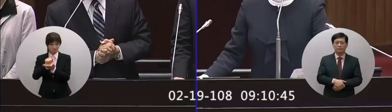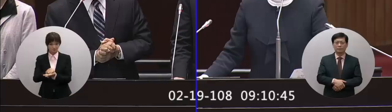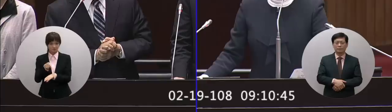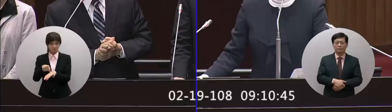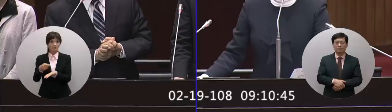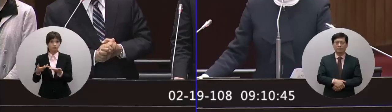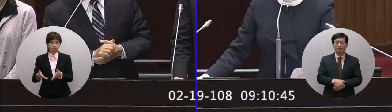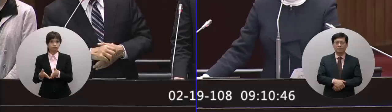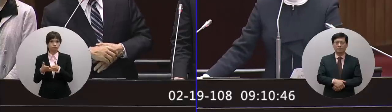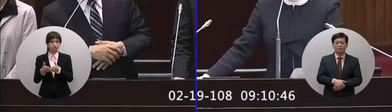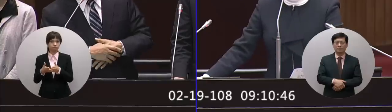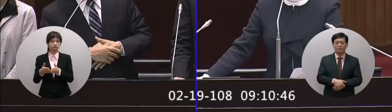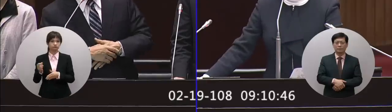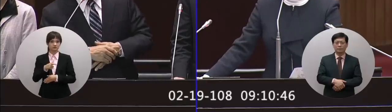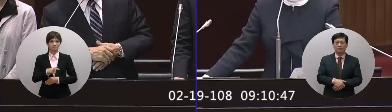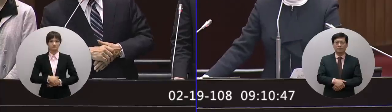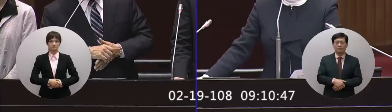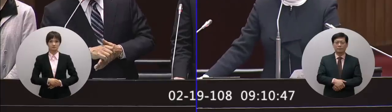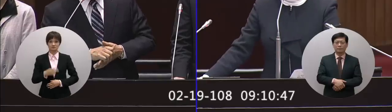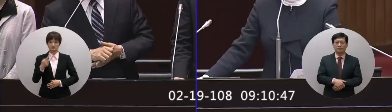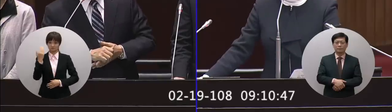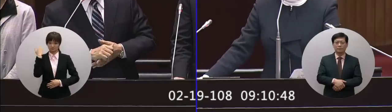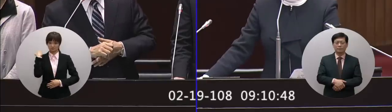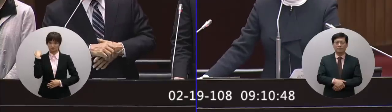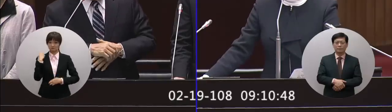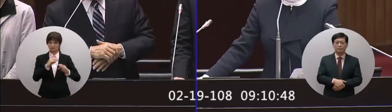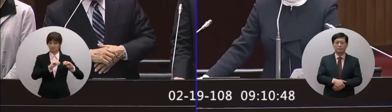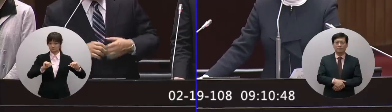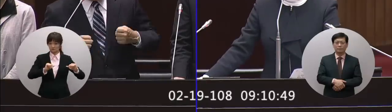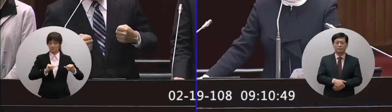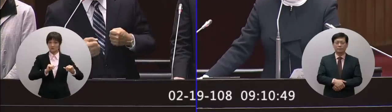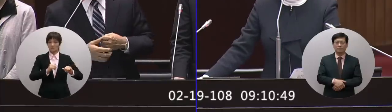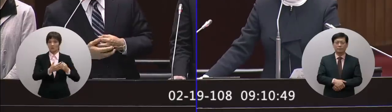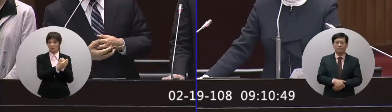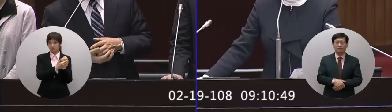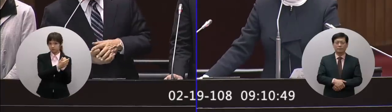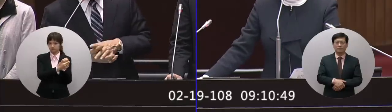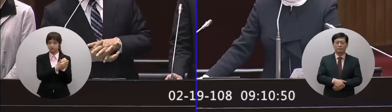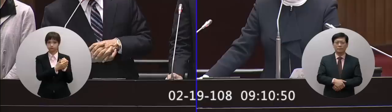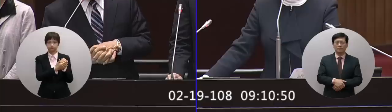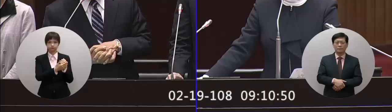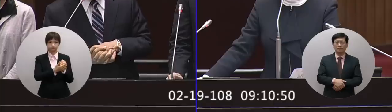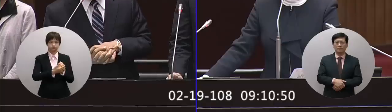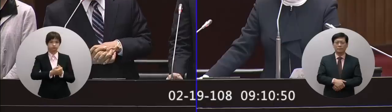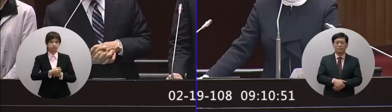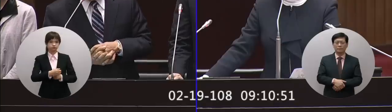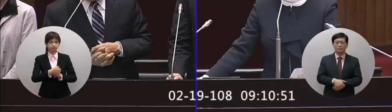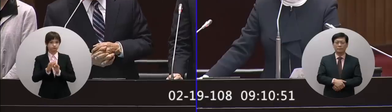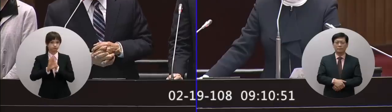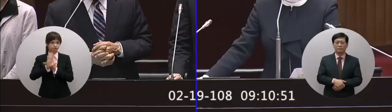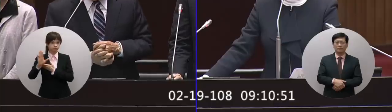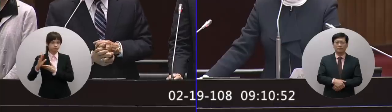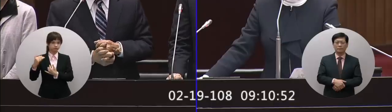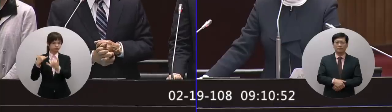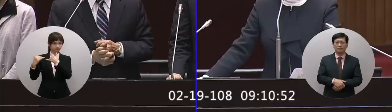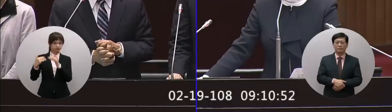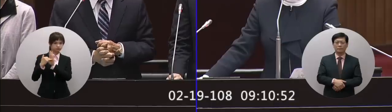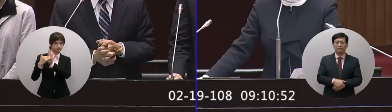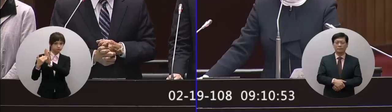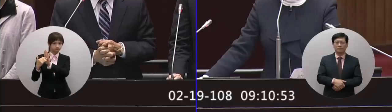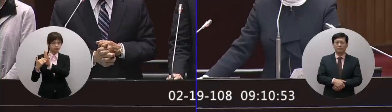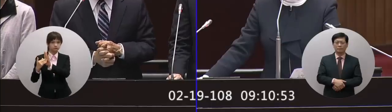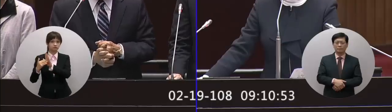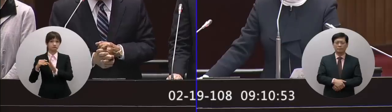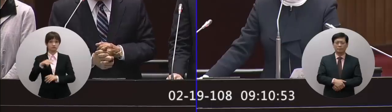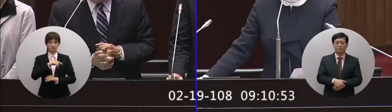要。因为当年为捍卫土地的主人，所对抗外来的入侵者，我都觉得应予肯